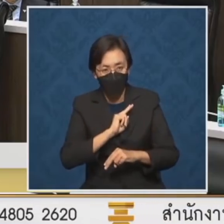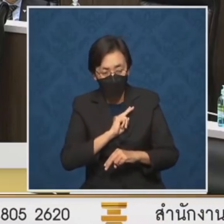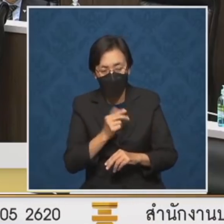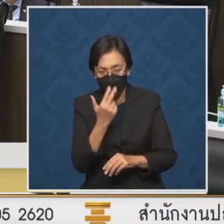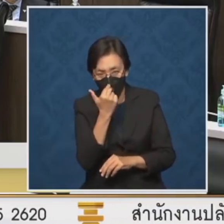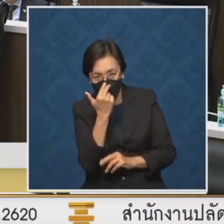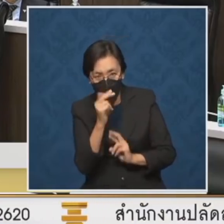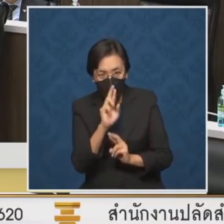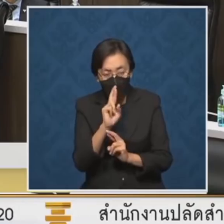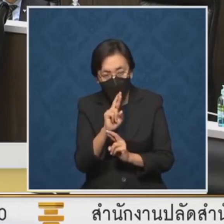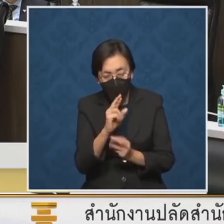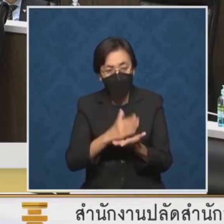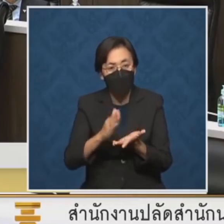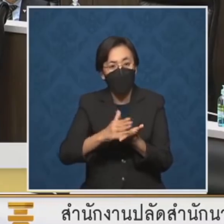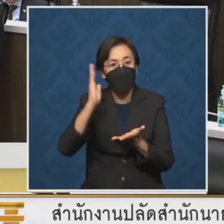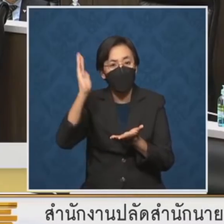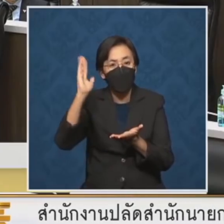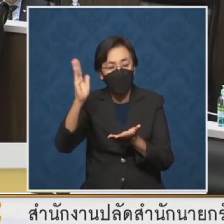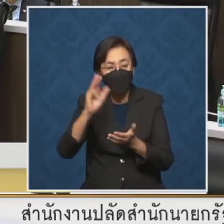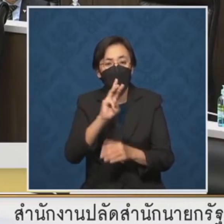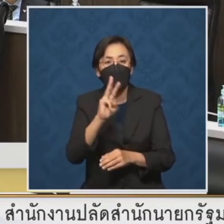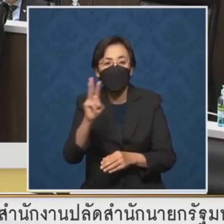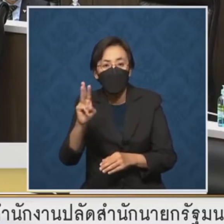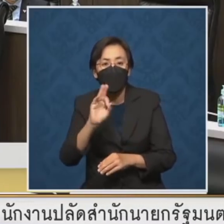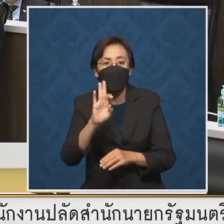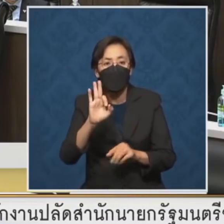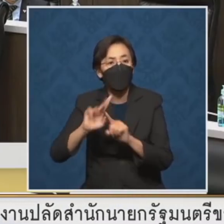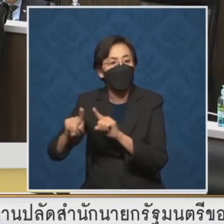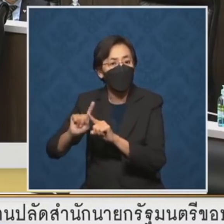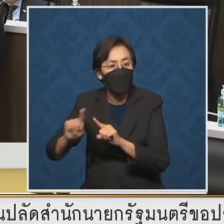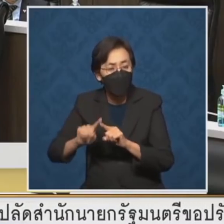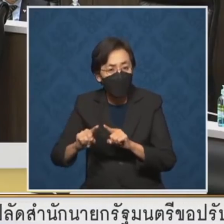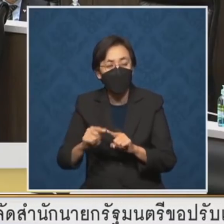ระวังการซื้อโฆษณาในโซเชียลมีเดียความโปร่งใ